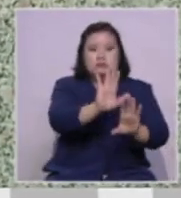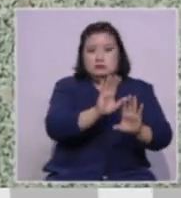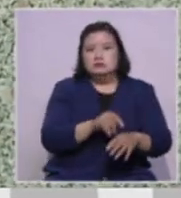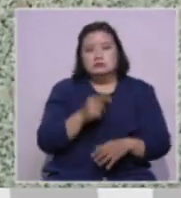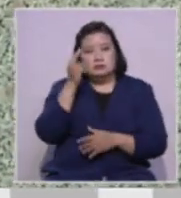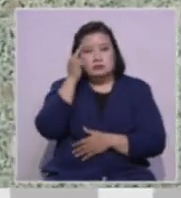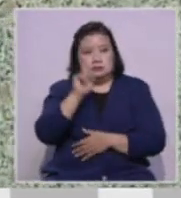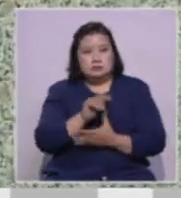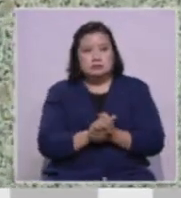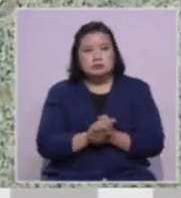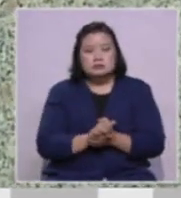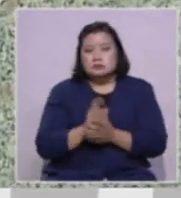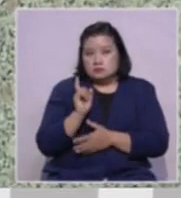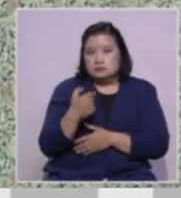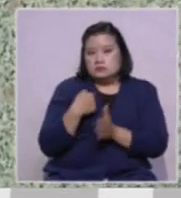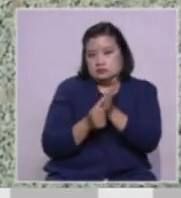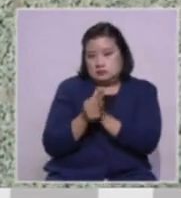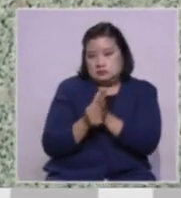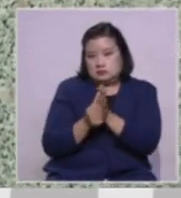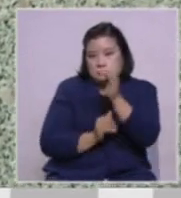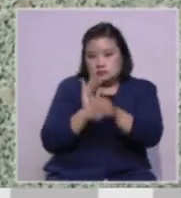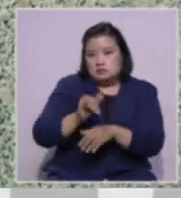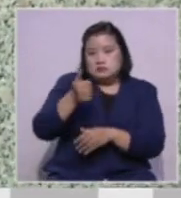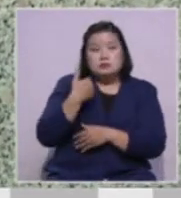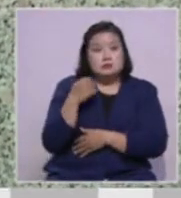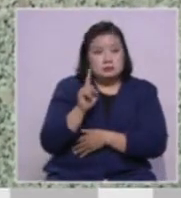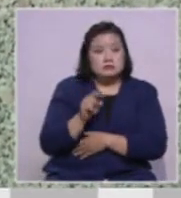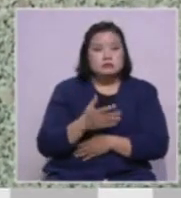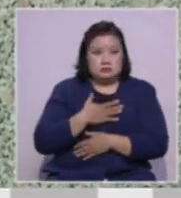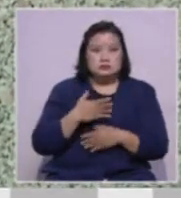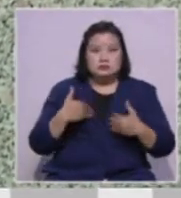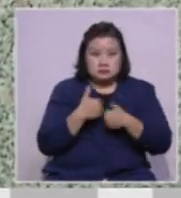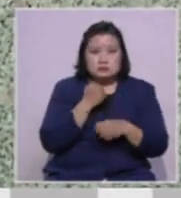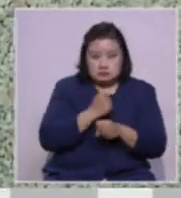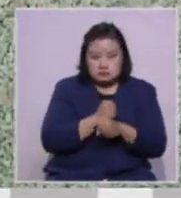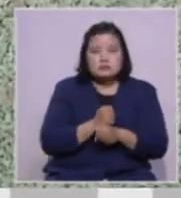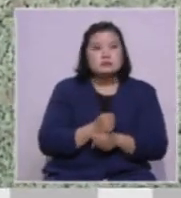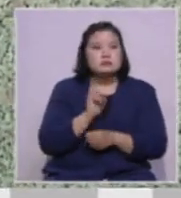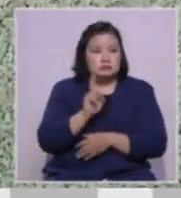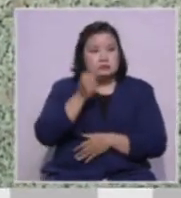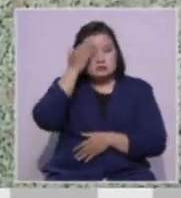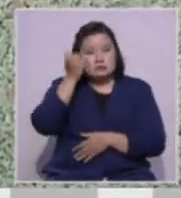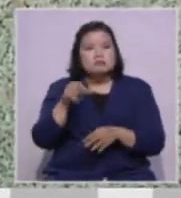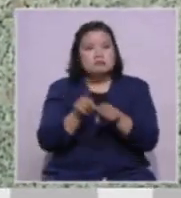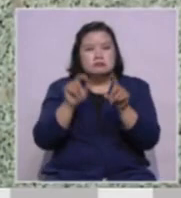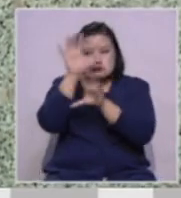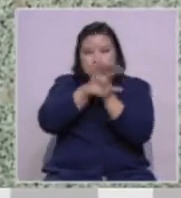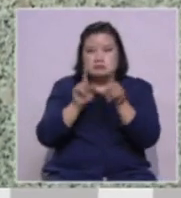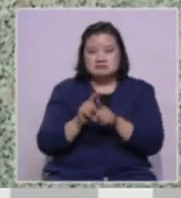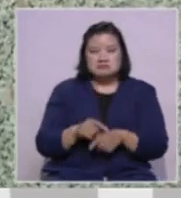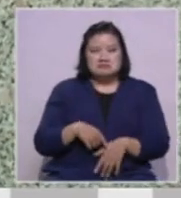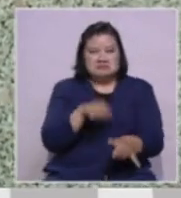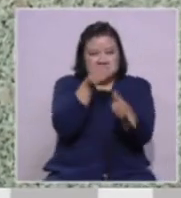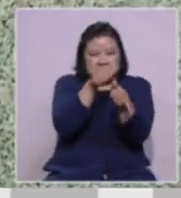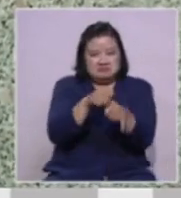คุณเริ่มต้นด้วยต้นทุนที่ติดลบกว่าคนอื่นเนี่ยในแง่การทำงานมันก็จะเหนื่อยหนักกว่าชาวบ้านมันเหมือนกับคนเขาคอมเมนต์คุณอยู่ก่อนแล้วครับทำอะไรคุณมันก็จะคอม